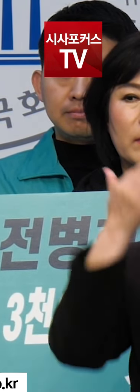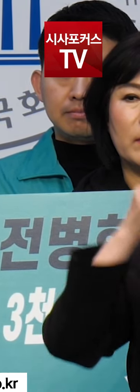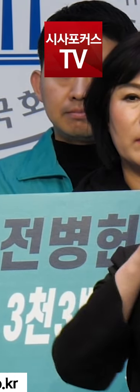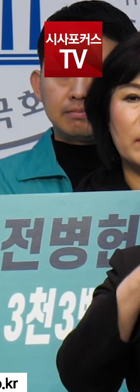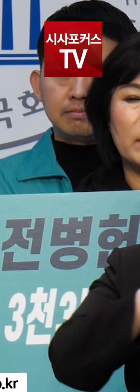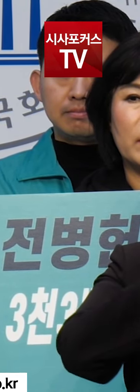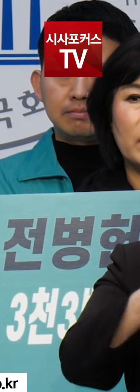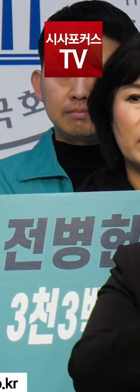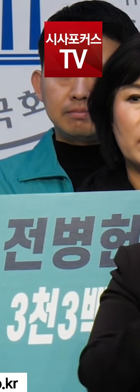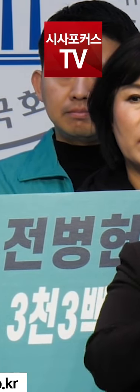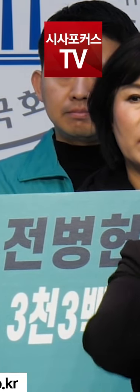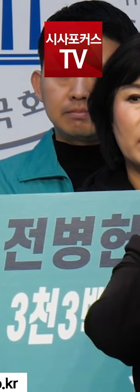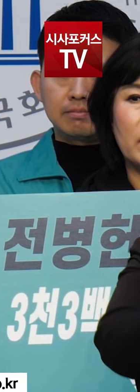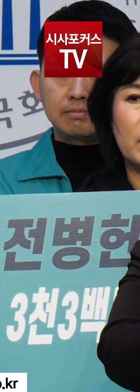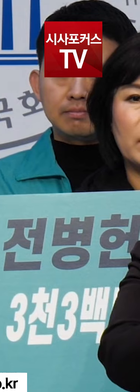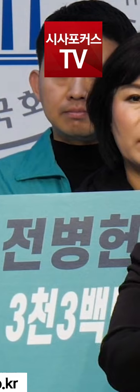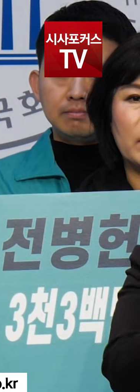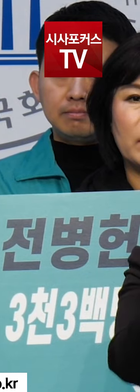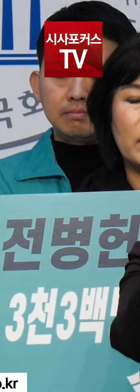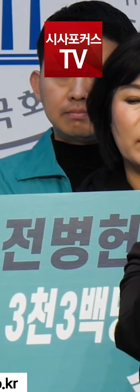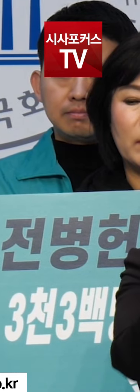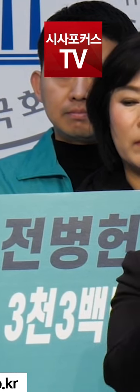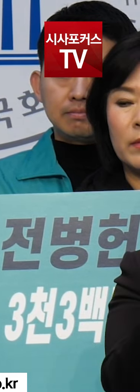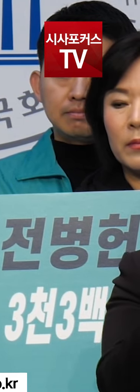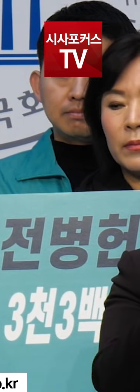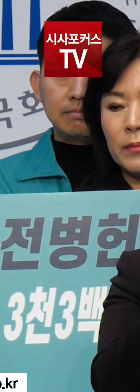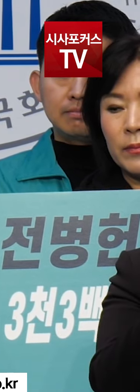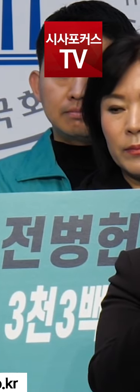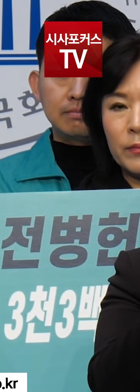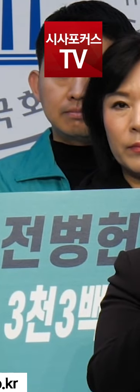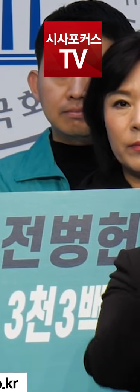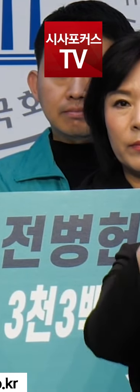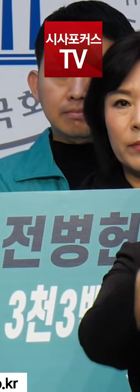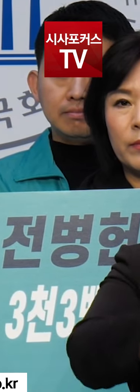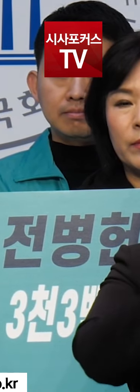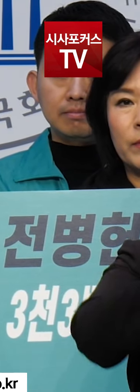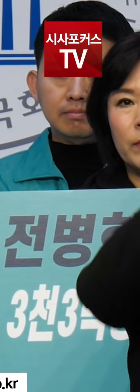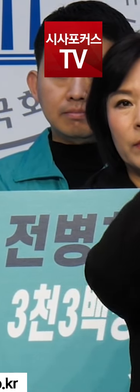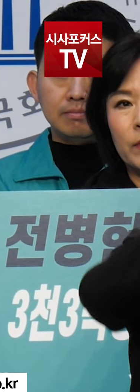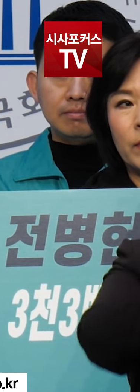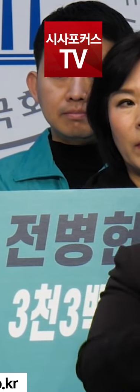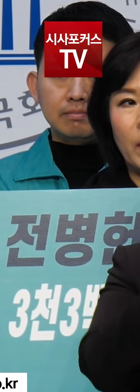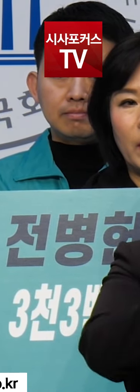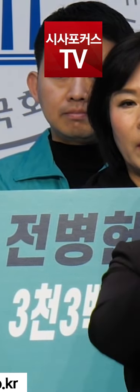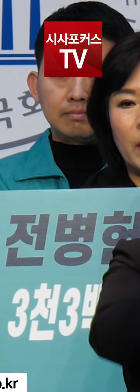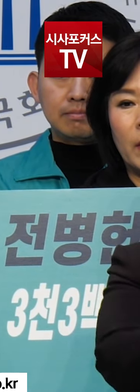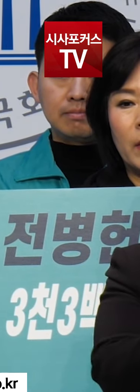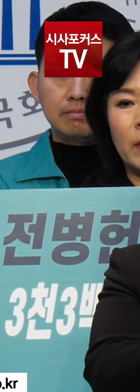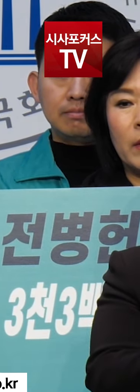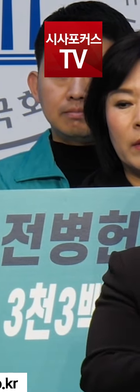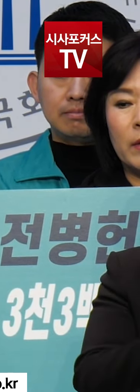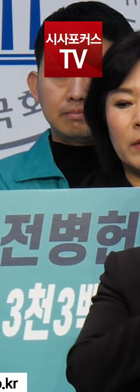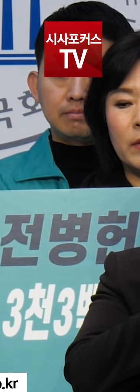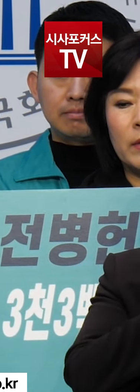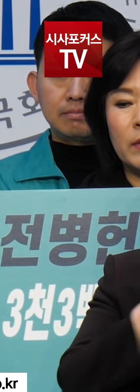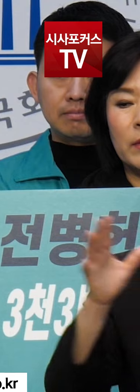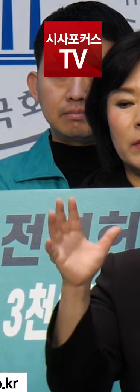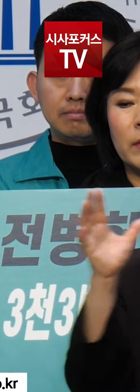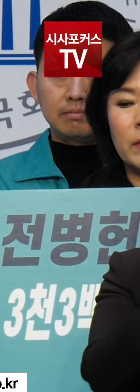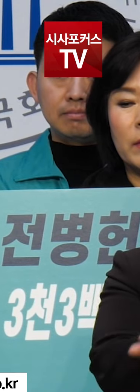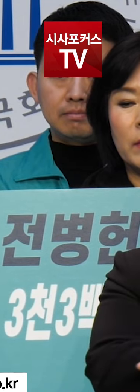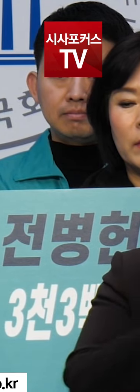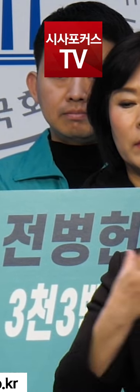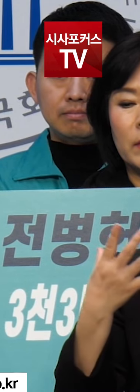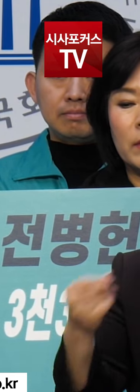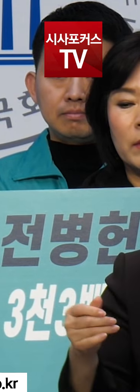대한민국 정당 민주주의의 근간이 되어왔던 70년 전통의 민주당이 사실상 소멸되어 버렸기